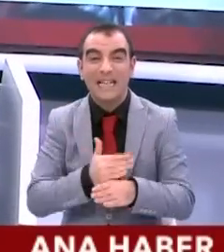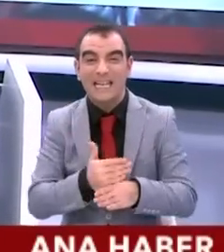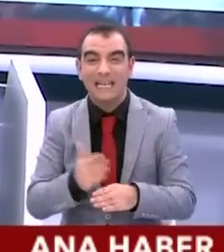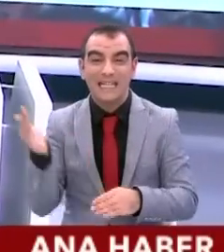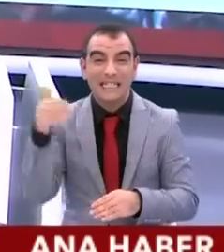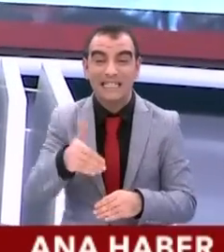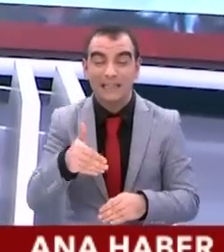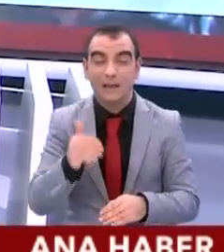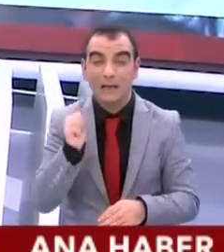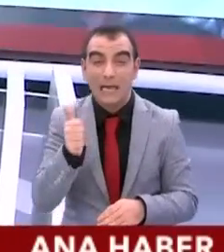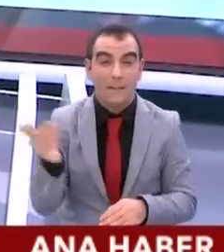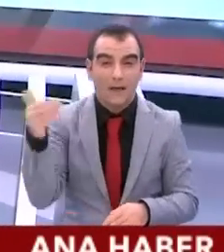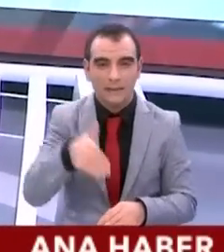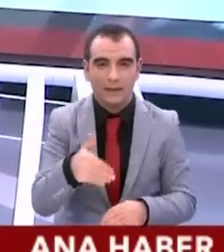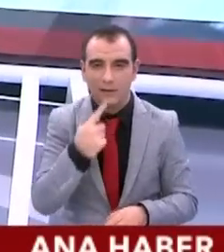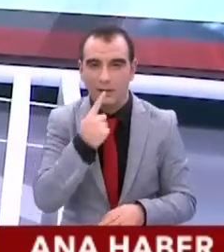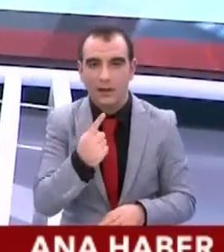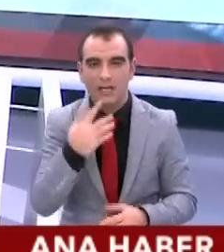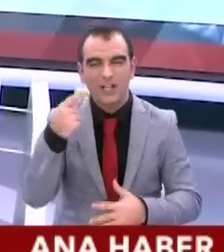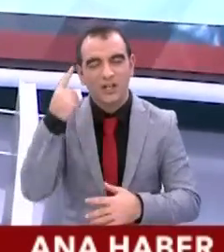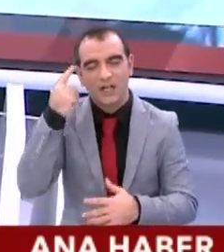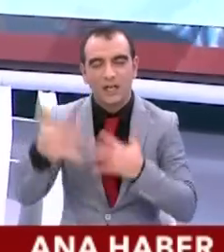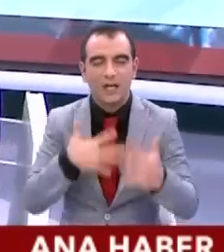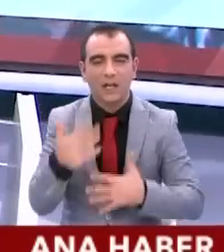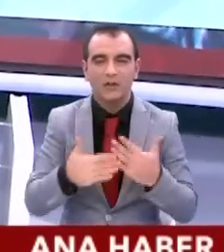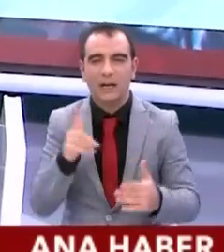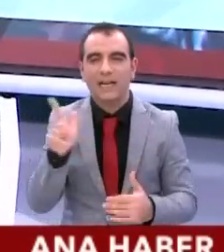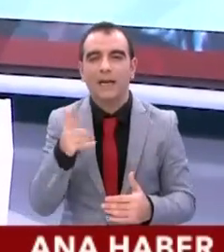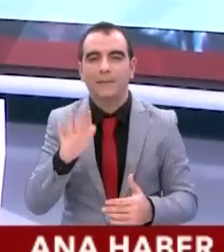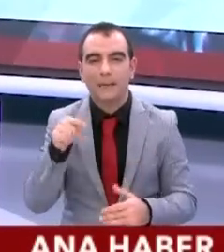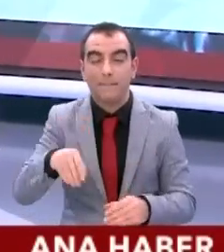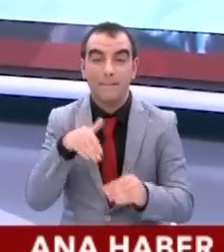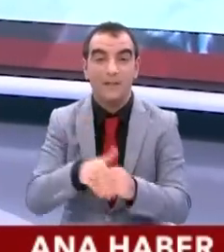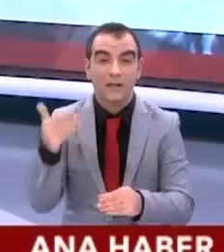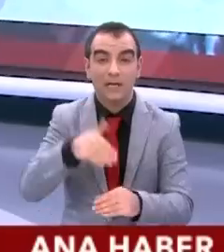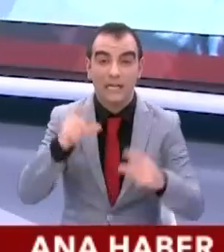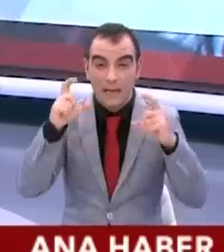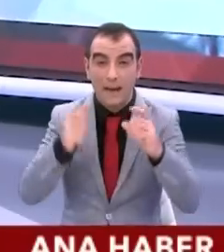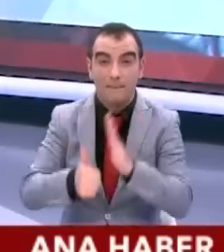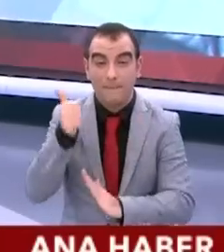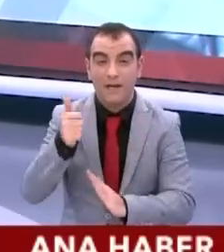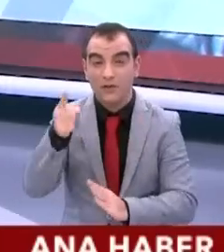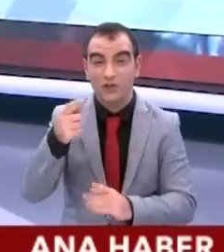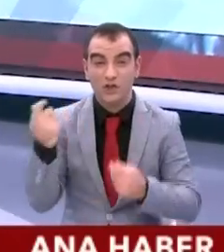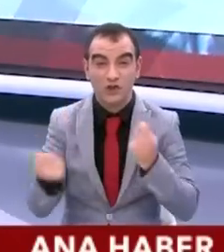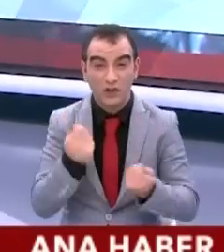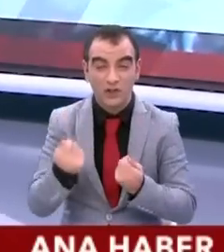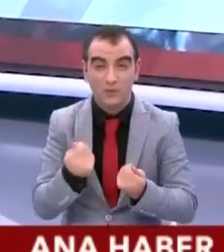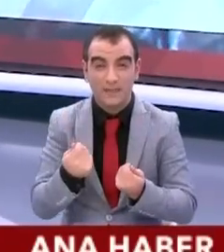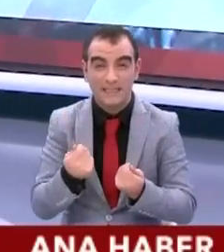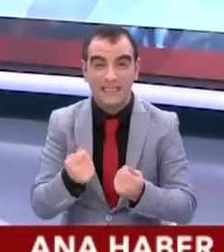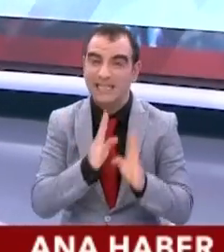mecliste ne olacak Onu Bir anlayalım hiç muammaya gerek yok henüz meclise gelmiş değil çalışmaya Sosyal Güvenlik bakanlığındaki çalışması